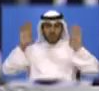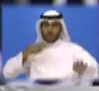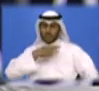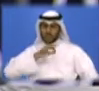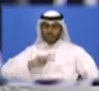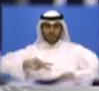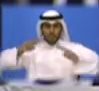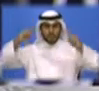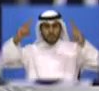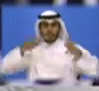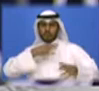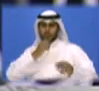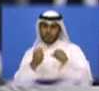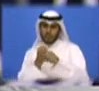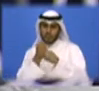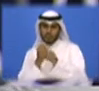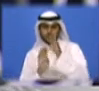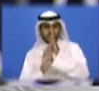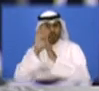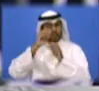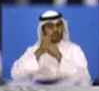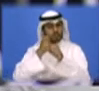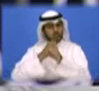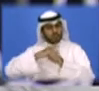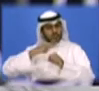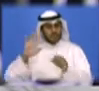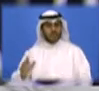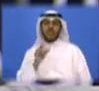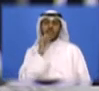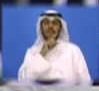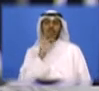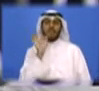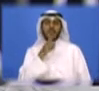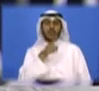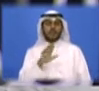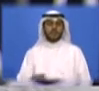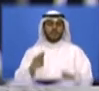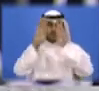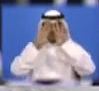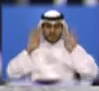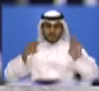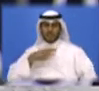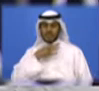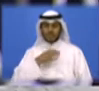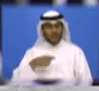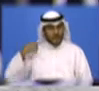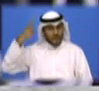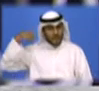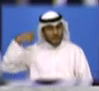الثقافية بدولة الكويت، تتلوها خطوات أخرى ضمن استراتيجية تنموية